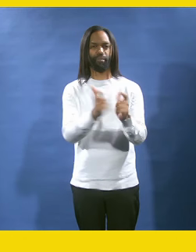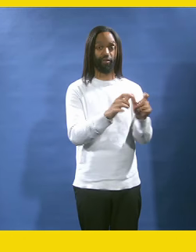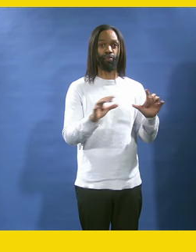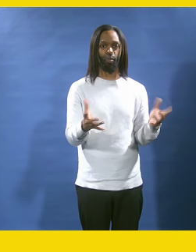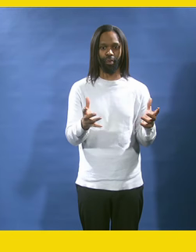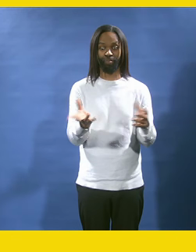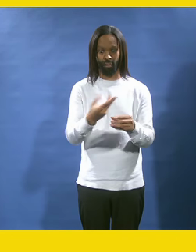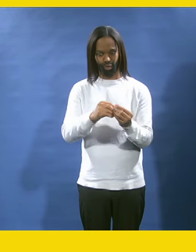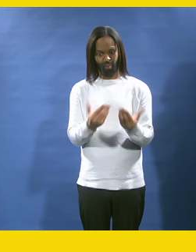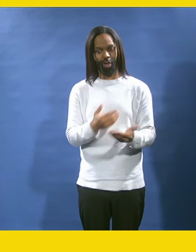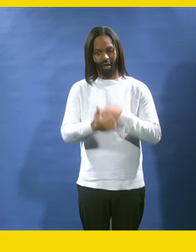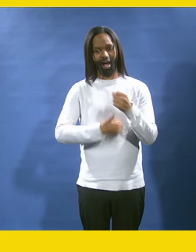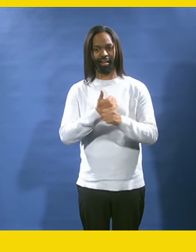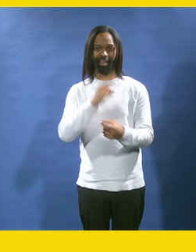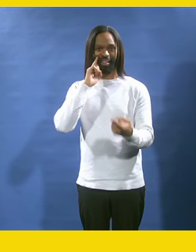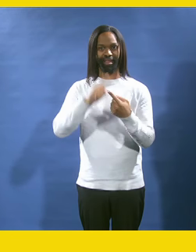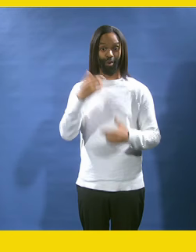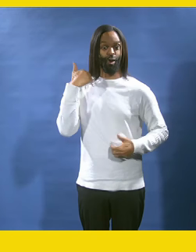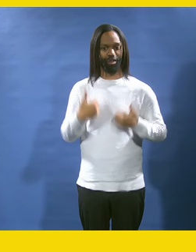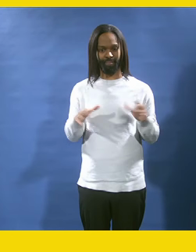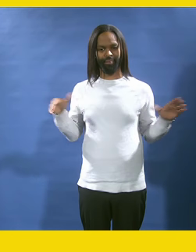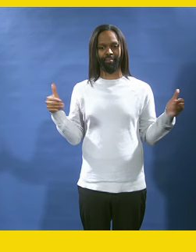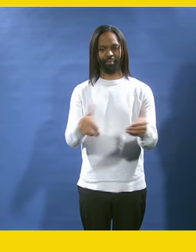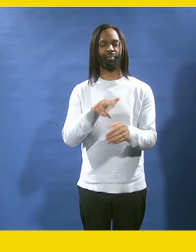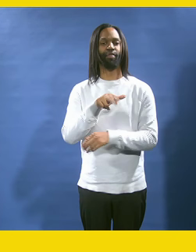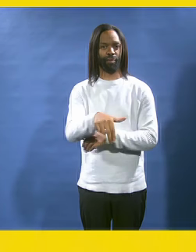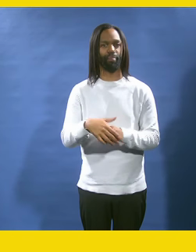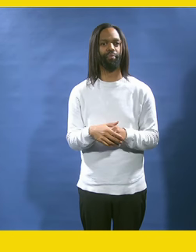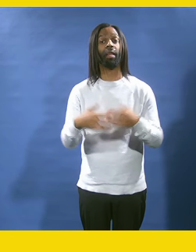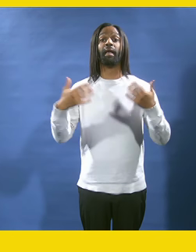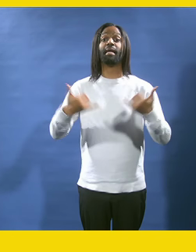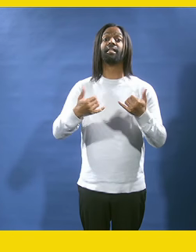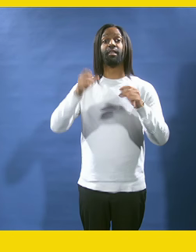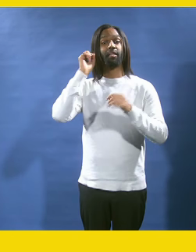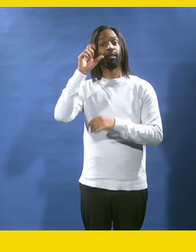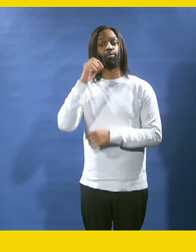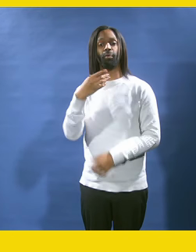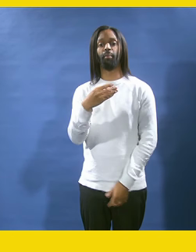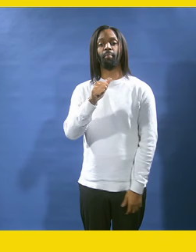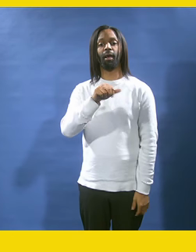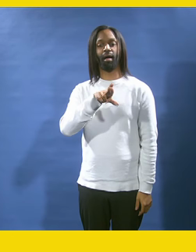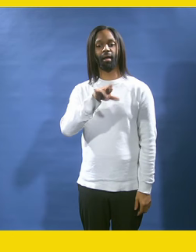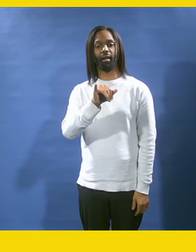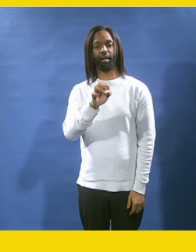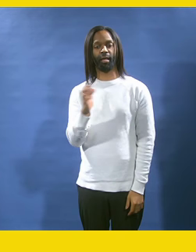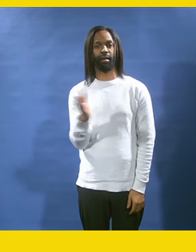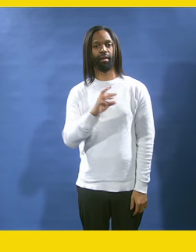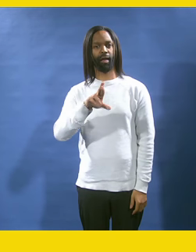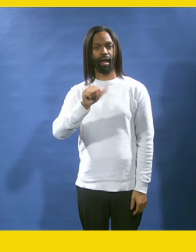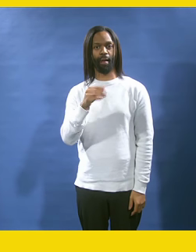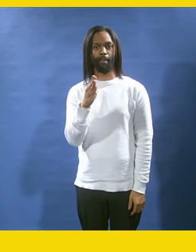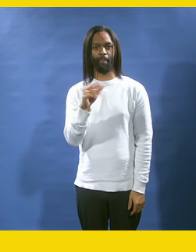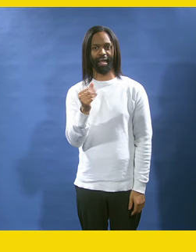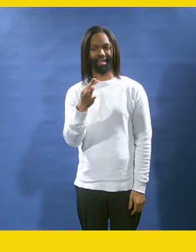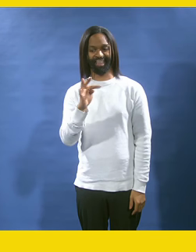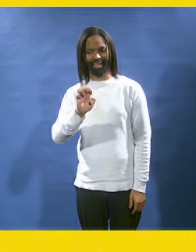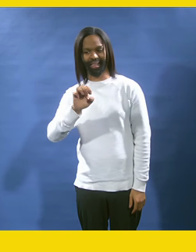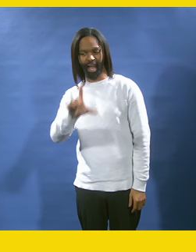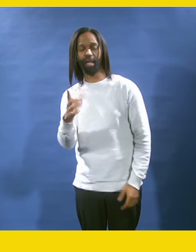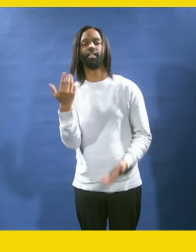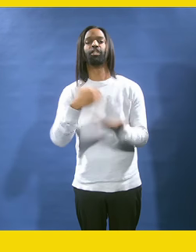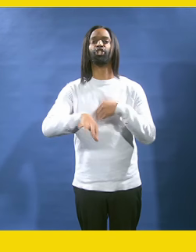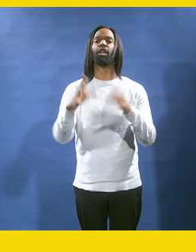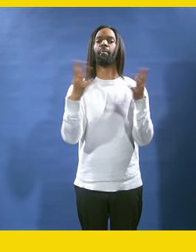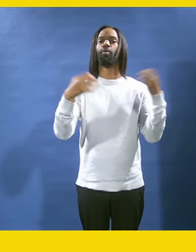handicap et nous accueillerons Marie Rabatel dans quelques jours, ici à Strasbourg, au Parlement européen, pour évoquer ces sujets.